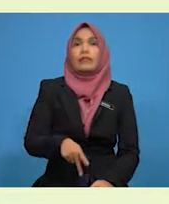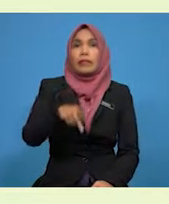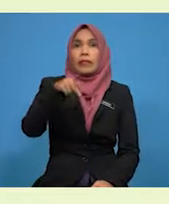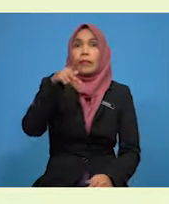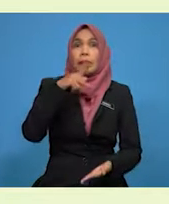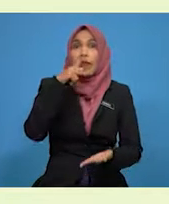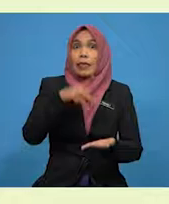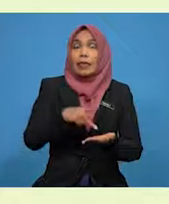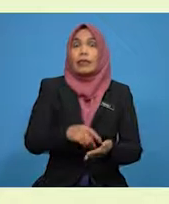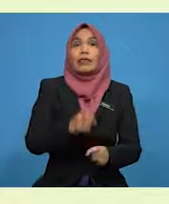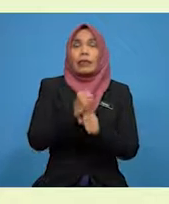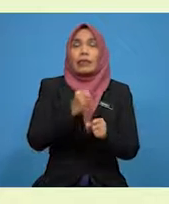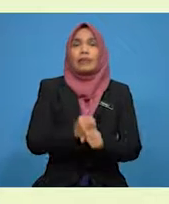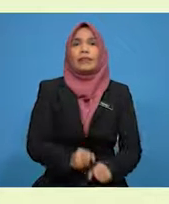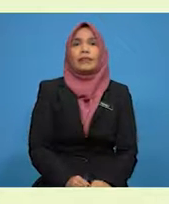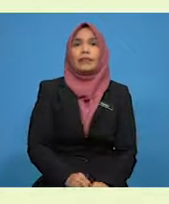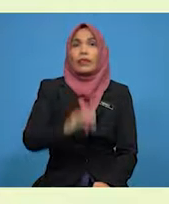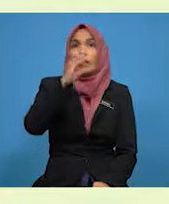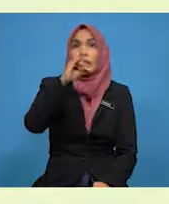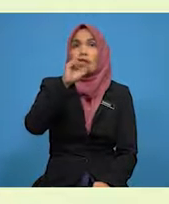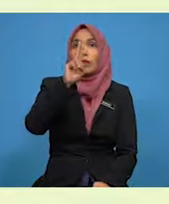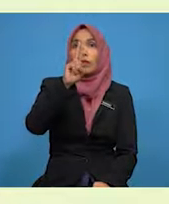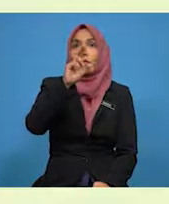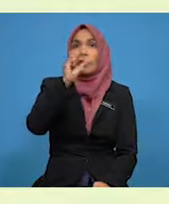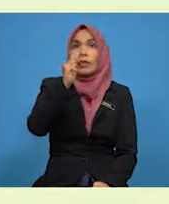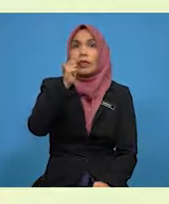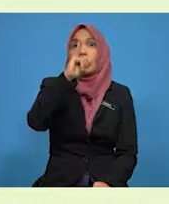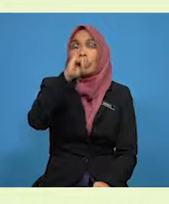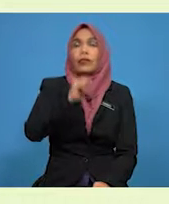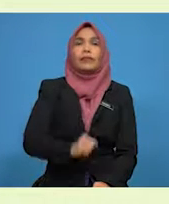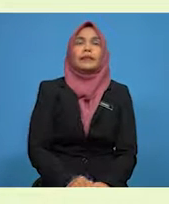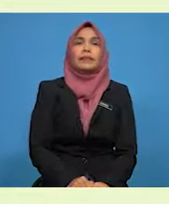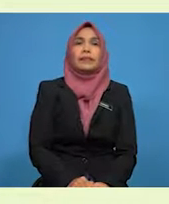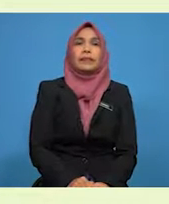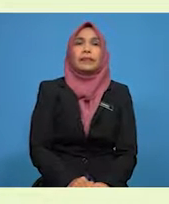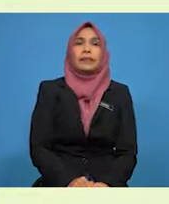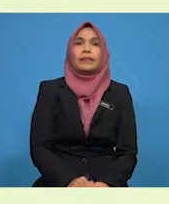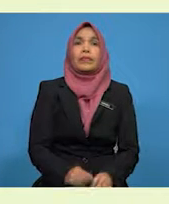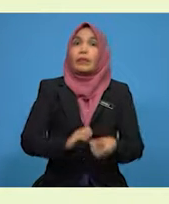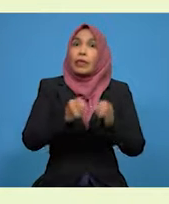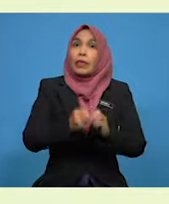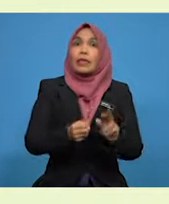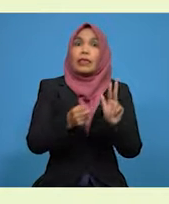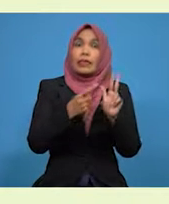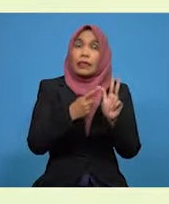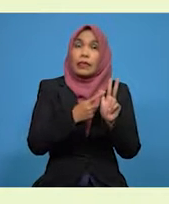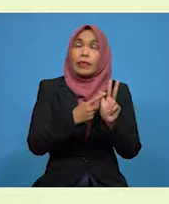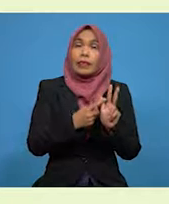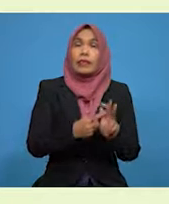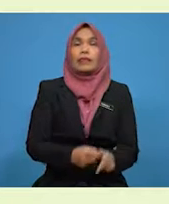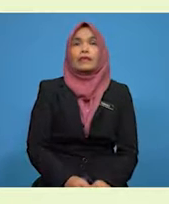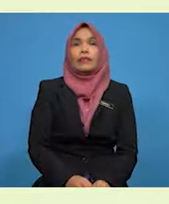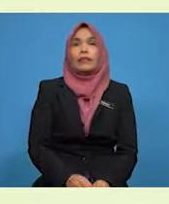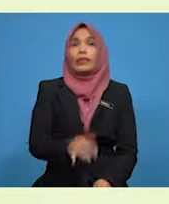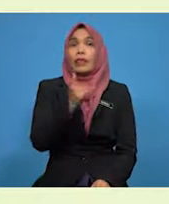Kecuaian, tidak mencapai sasaran syarikat. Masalah yang ketiga adalah masalah salah laku